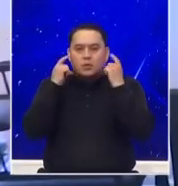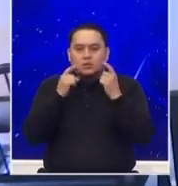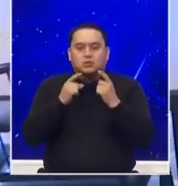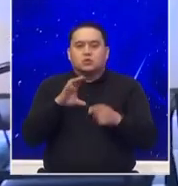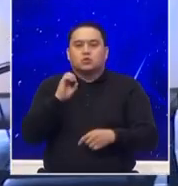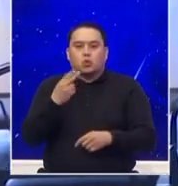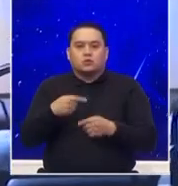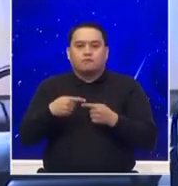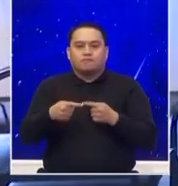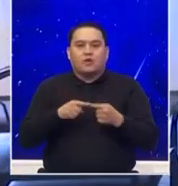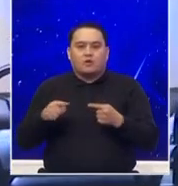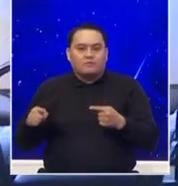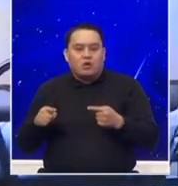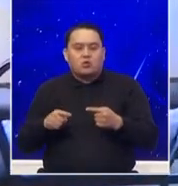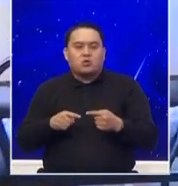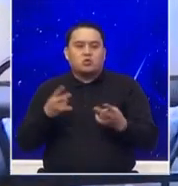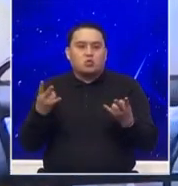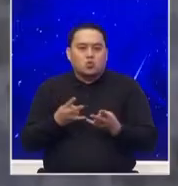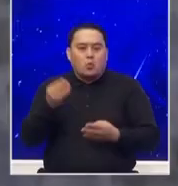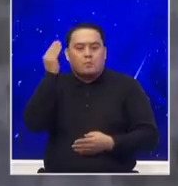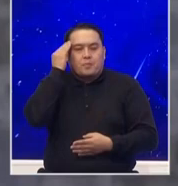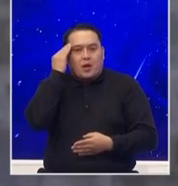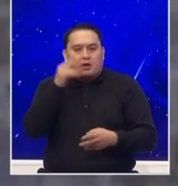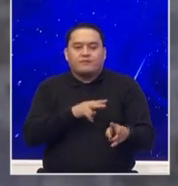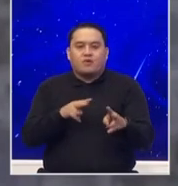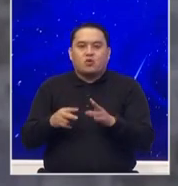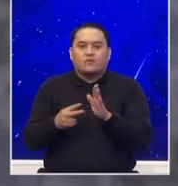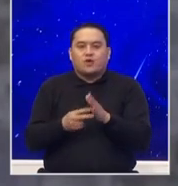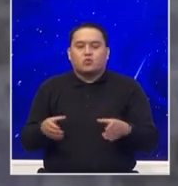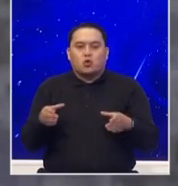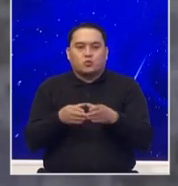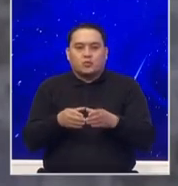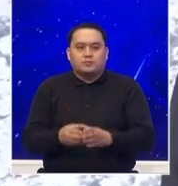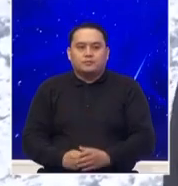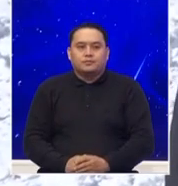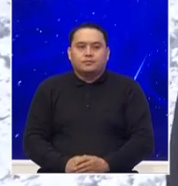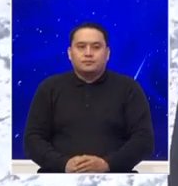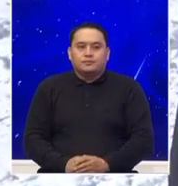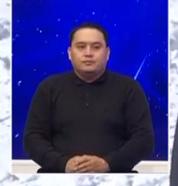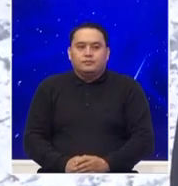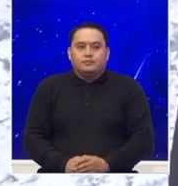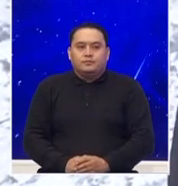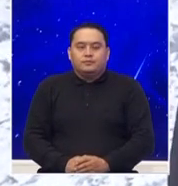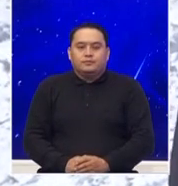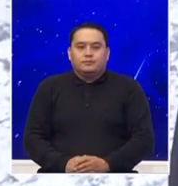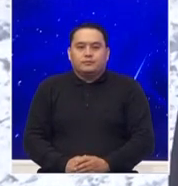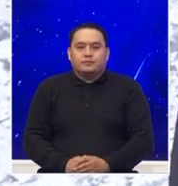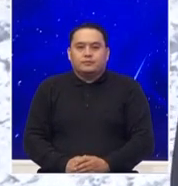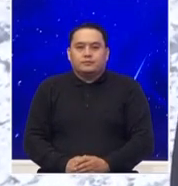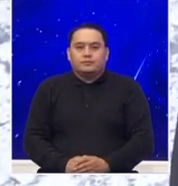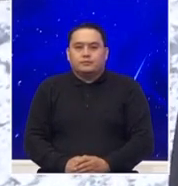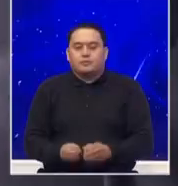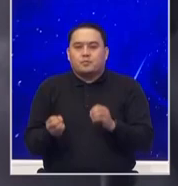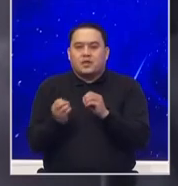и социальное дистанцирование. Соблюдение этих мер на контроле 8 мониторинговых групп. В течение 2 недель, с 15